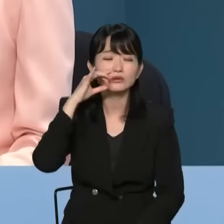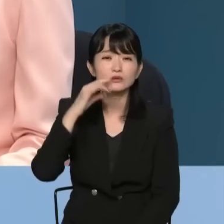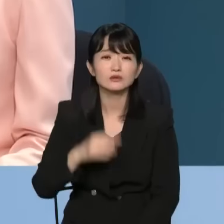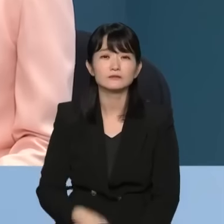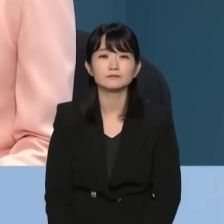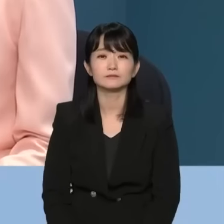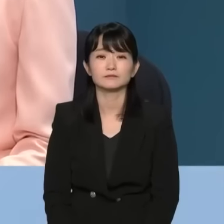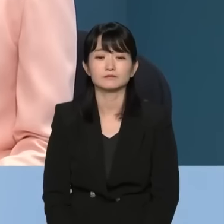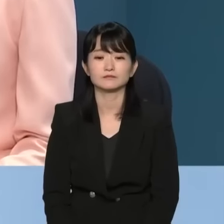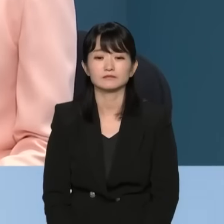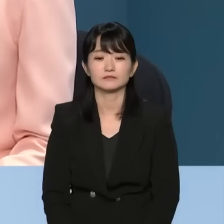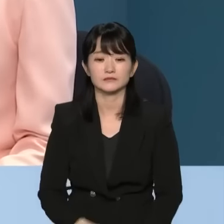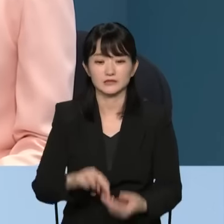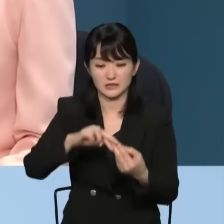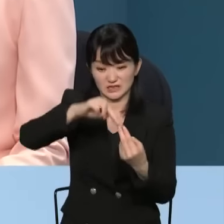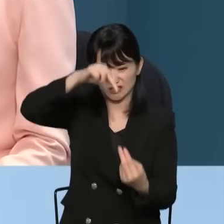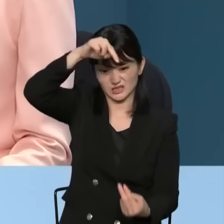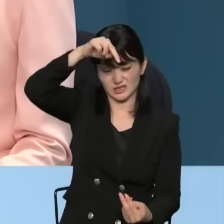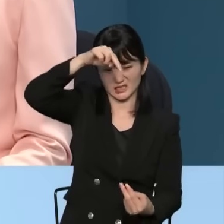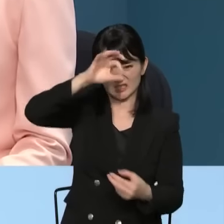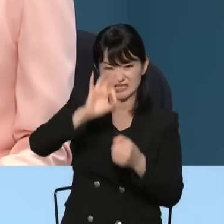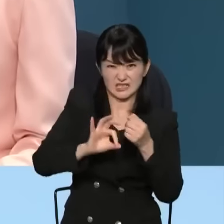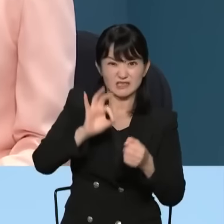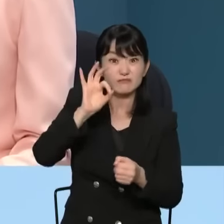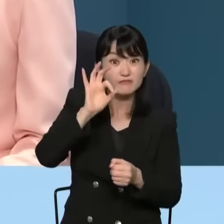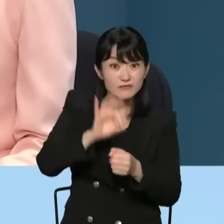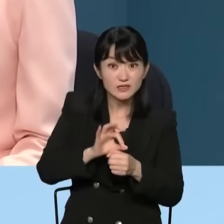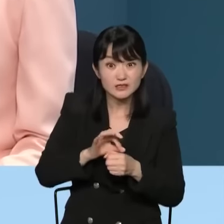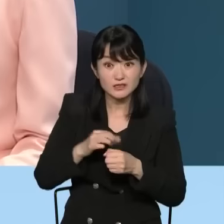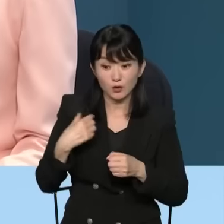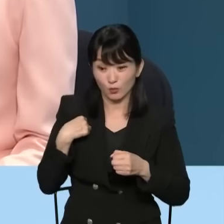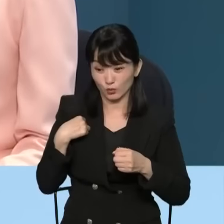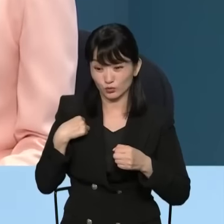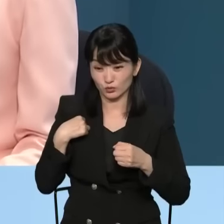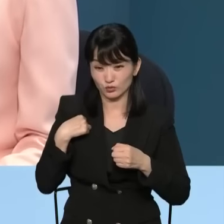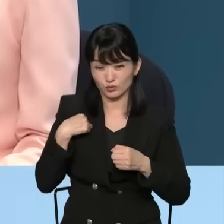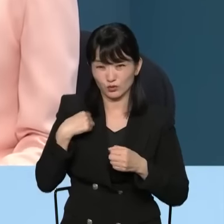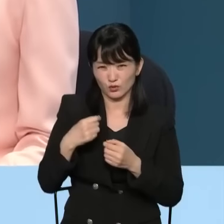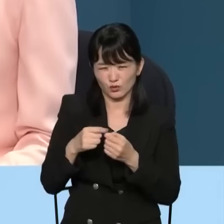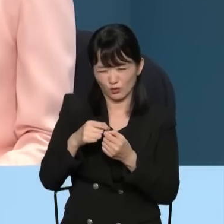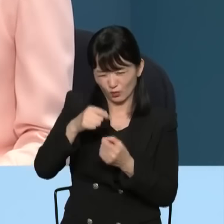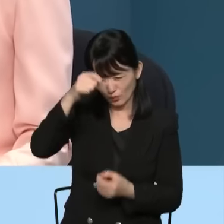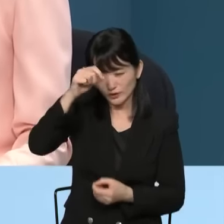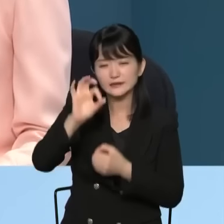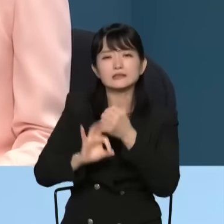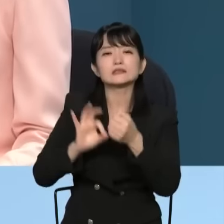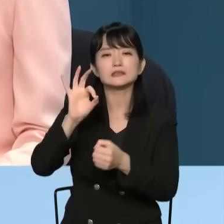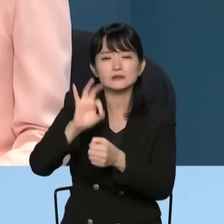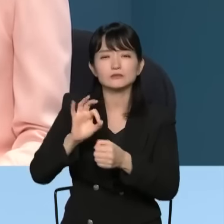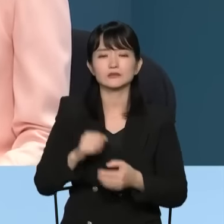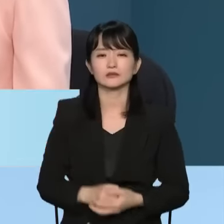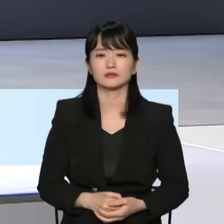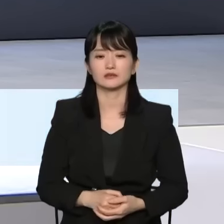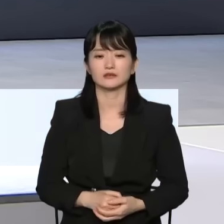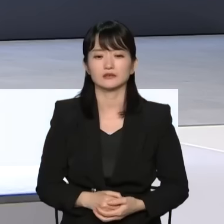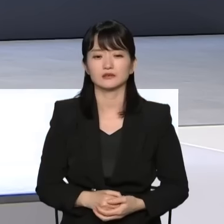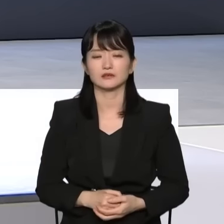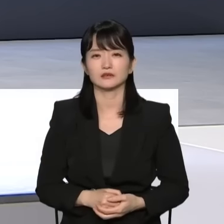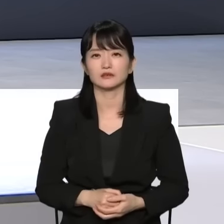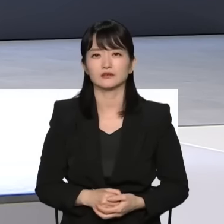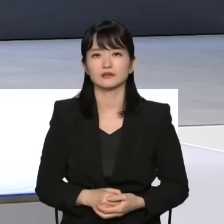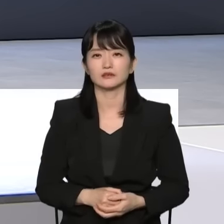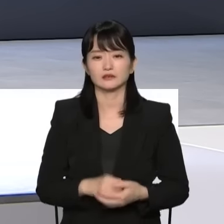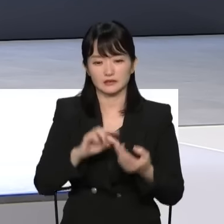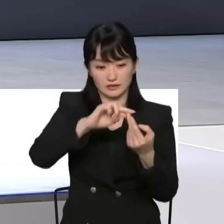이게 10년 된 와이어가 네. 그러니까 의상도 10년이 됐으니까 네네. 그 와이어가 어떤 신에서 제